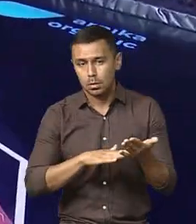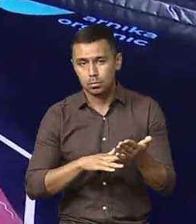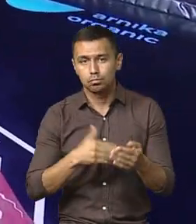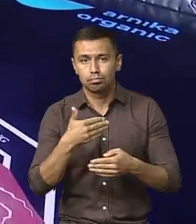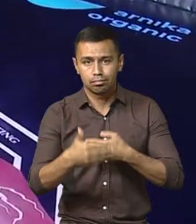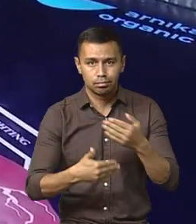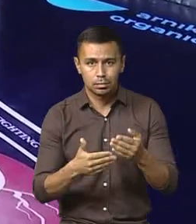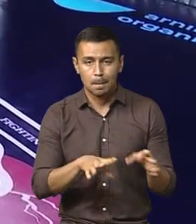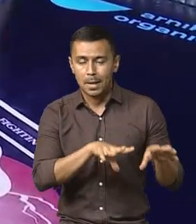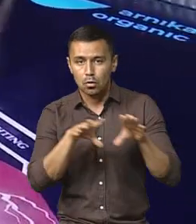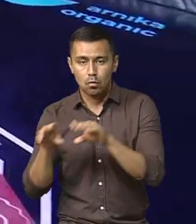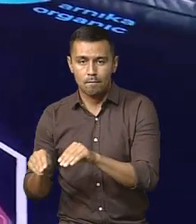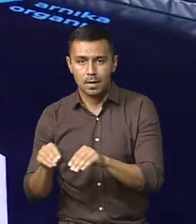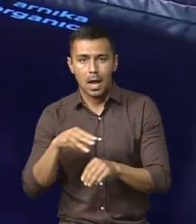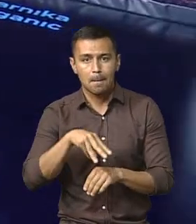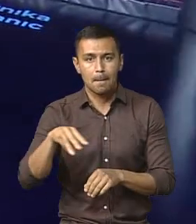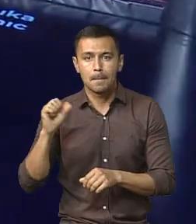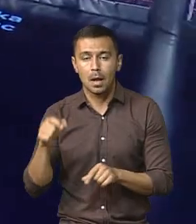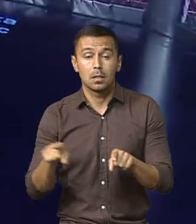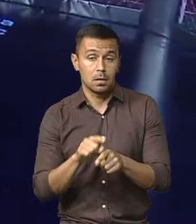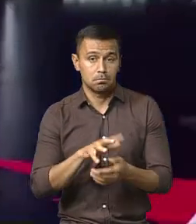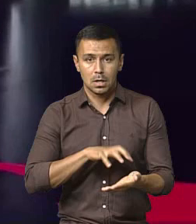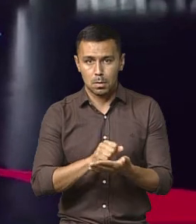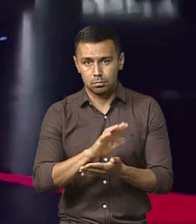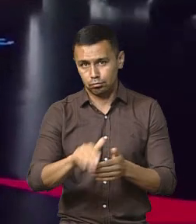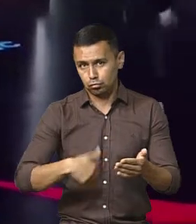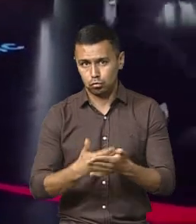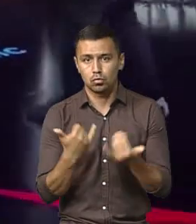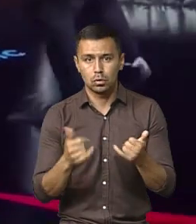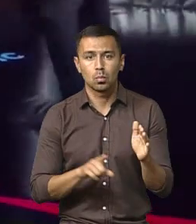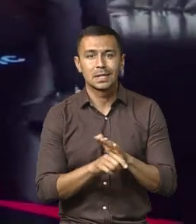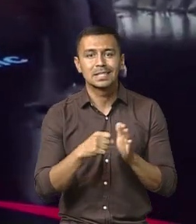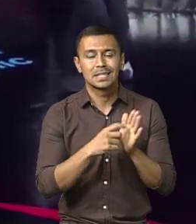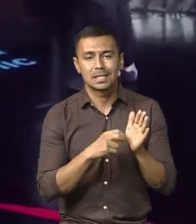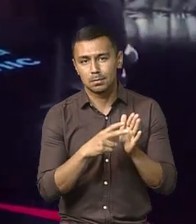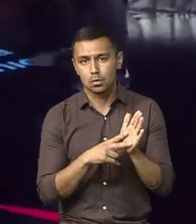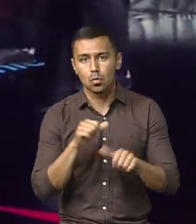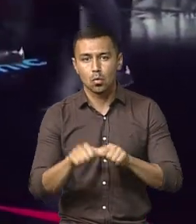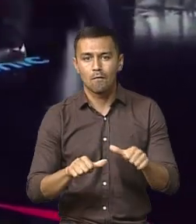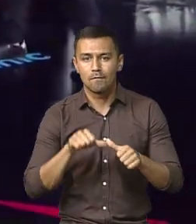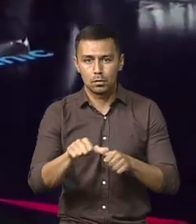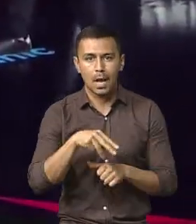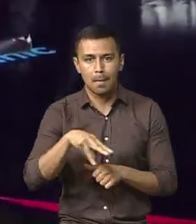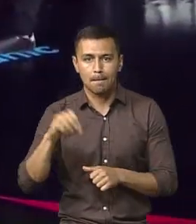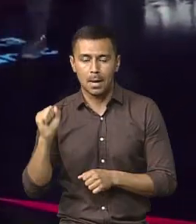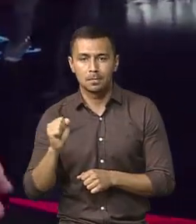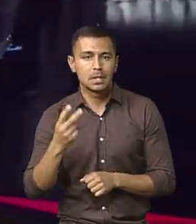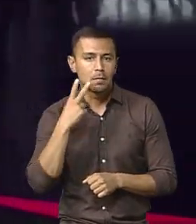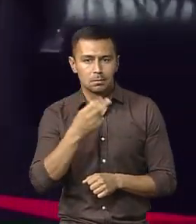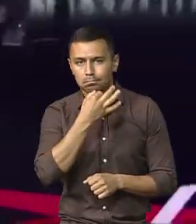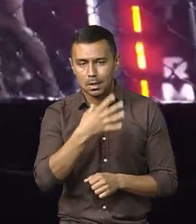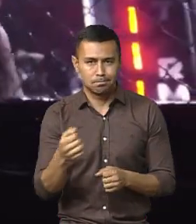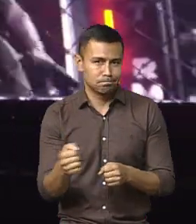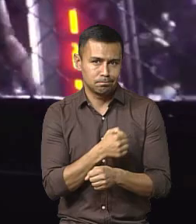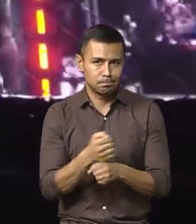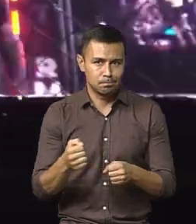поступово перейшов в ММА. І так я займаюся вже, можна сказати, з 16-17 року вже виключно ММА. Завжди тягнуло до